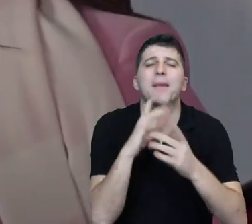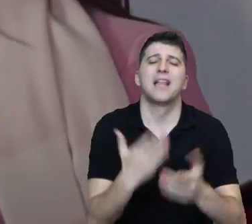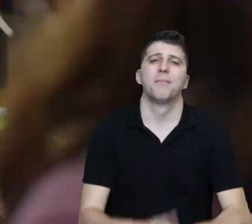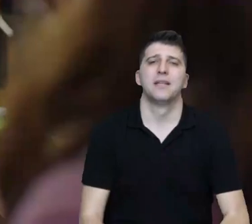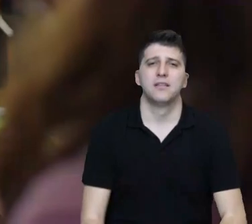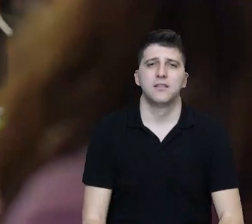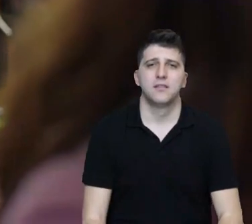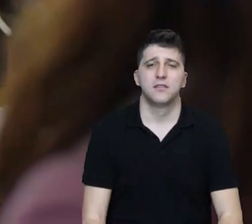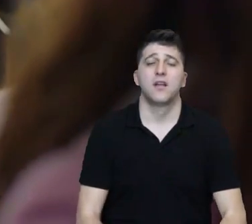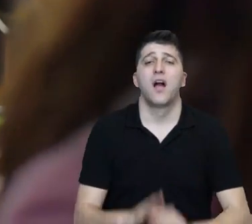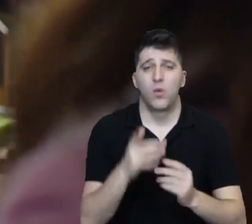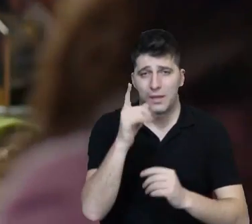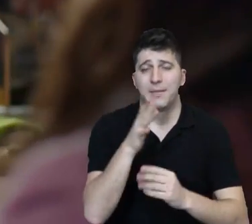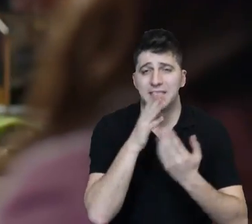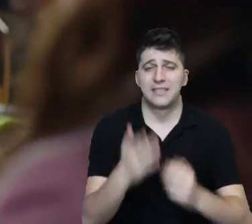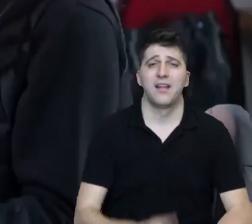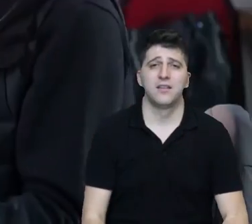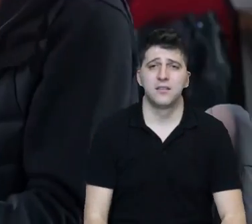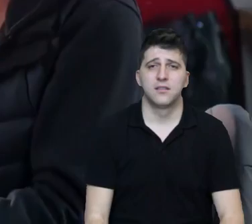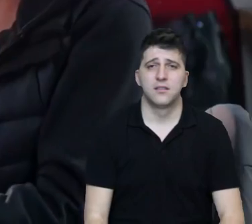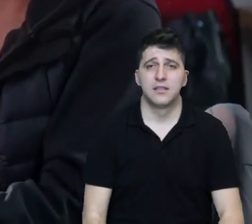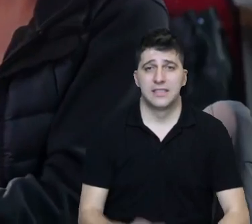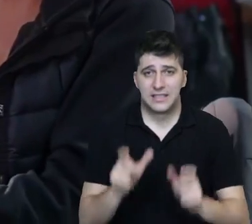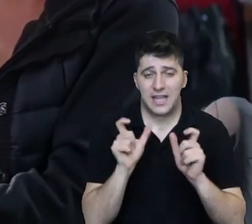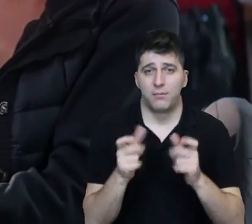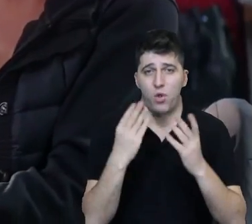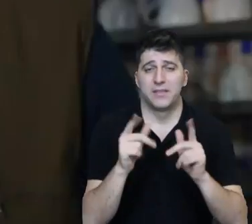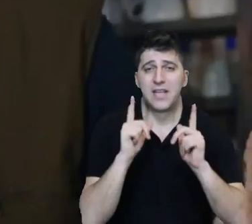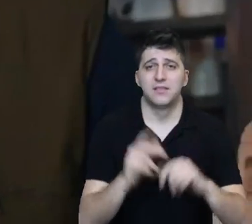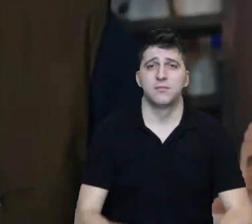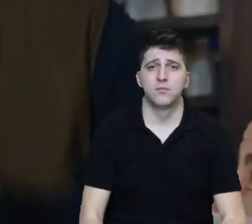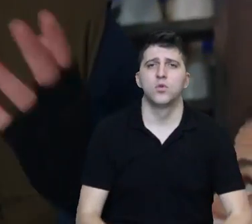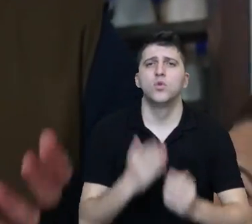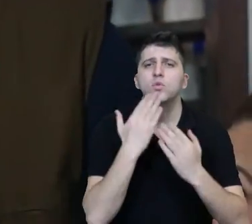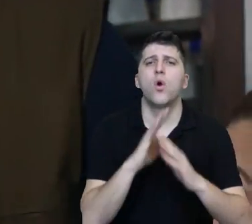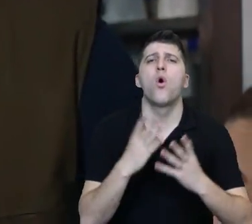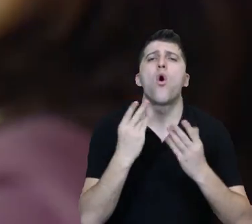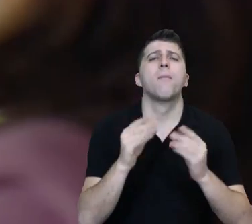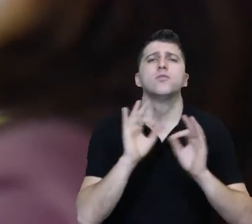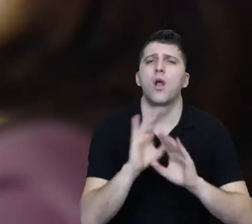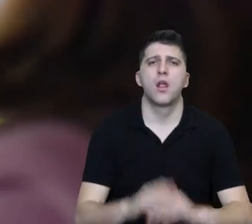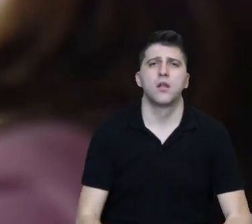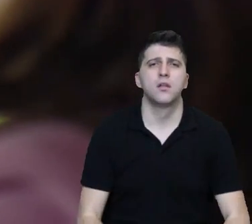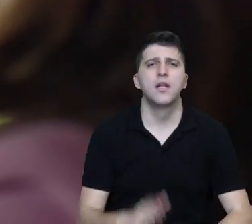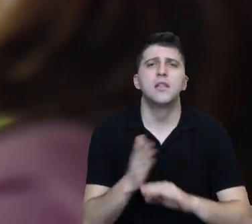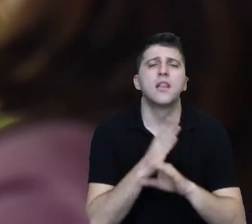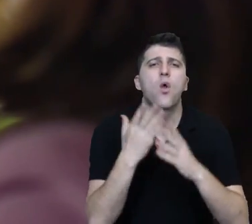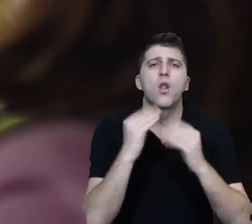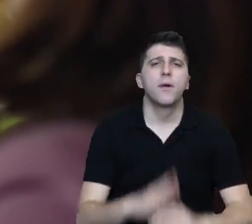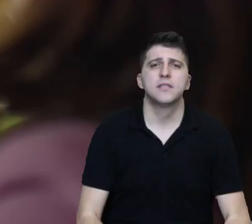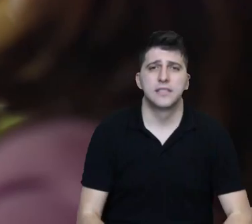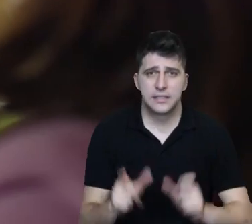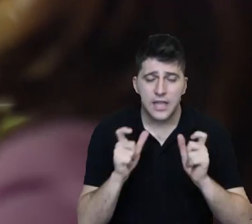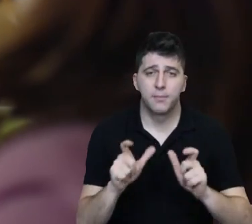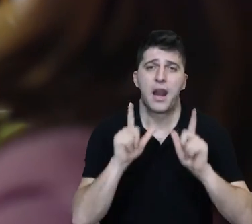demediler mi? Aman canım, o da bilsin yani. Tedbirli olsun değil mi? Yok canım, olmaz öyle şey. Neden olmazmış?